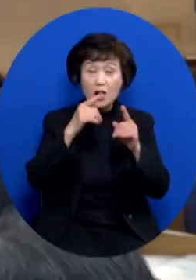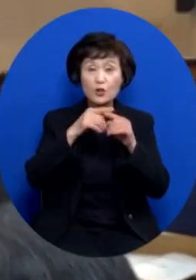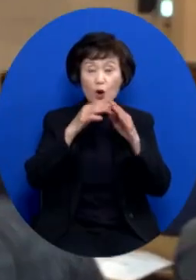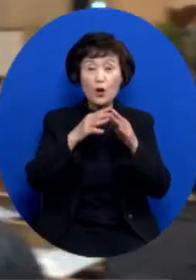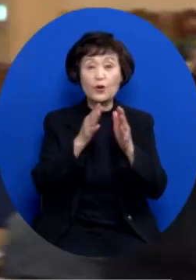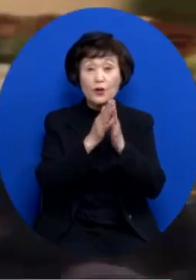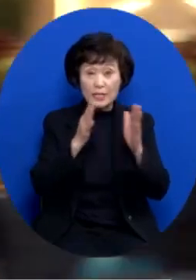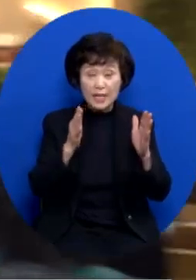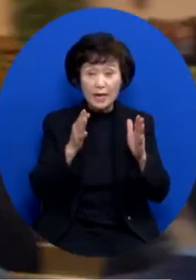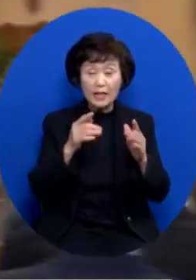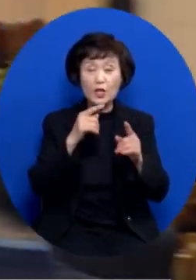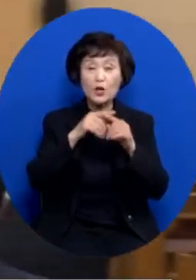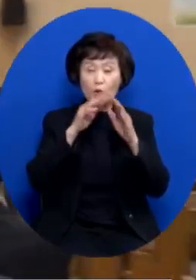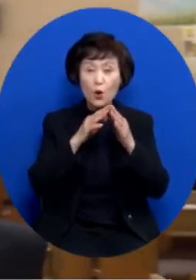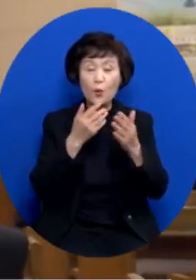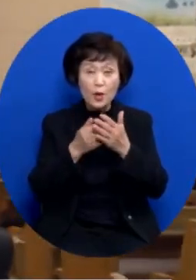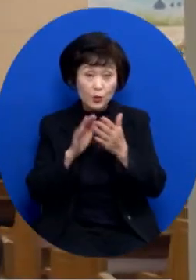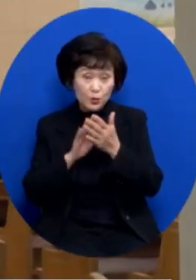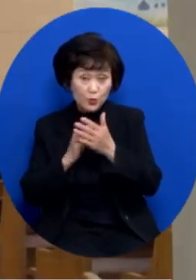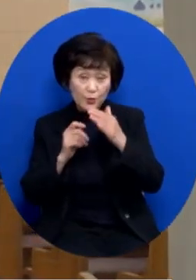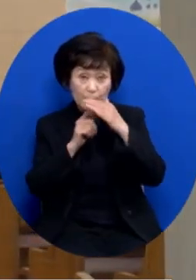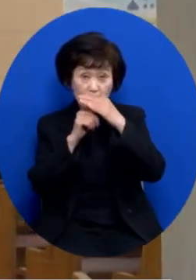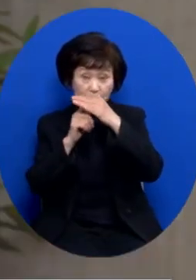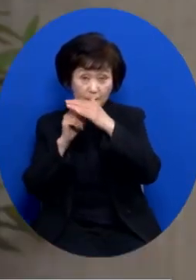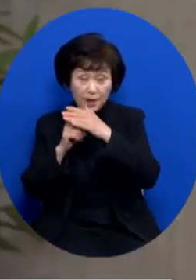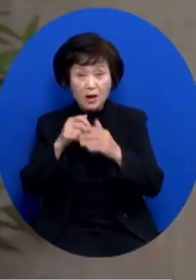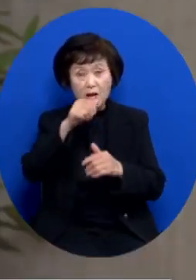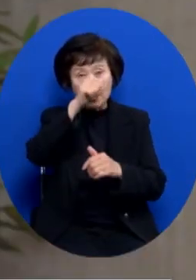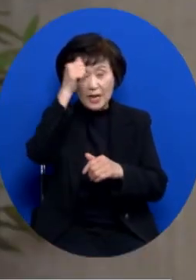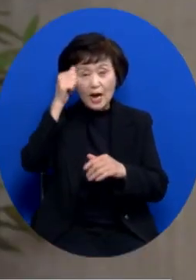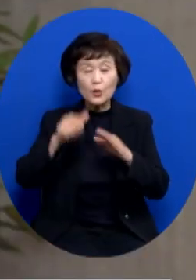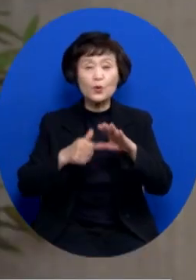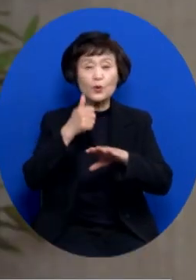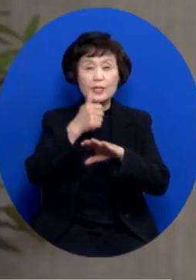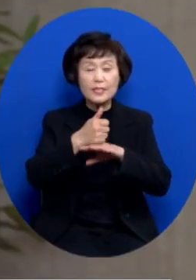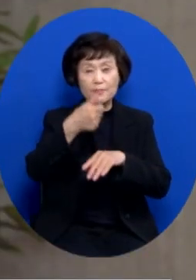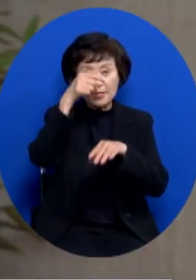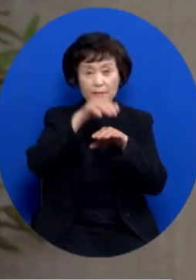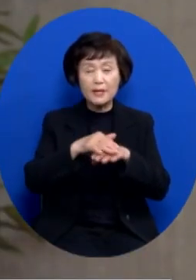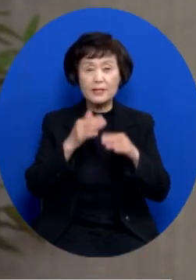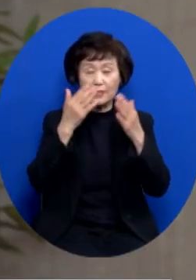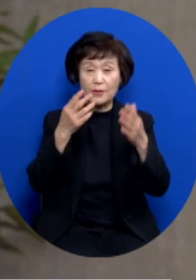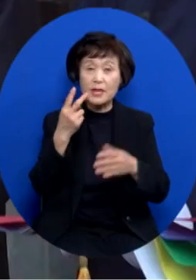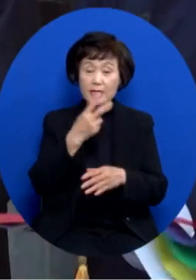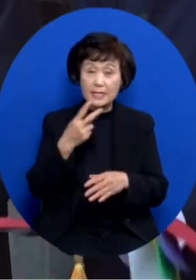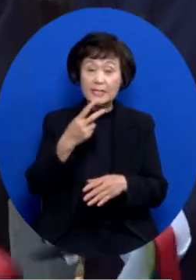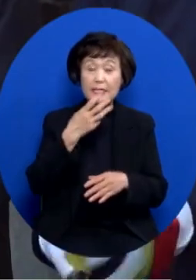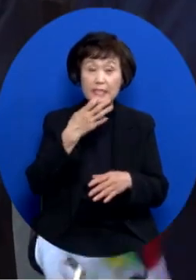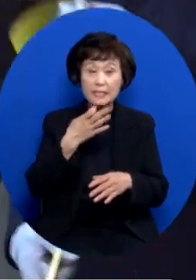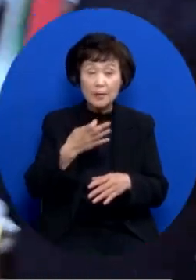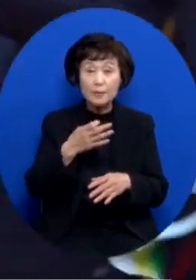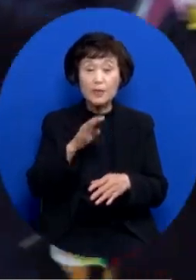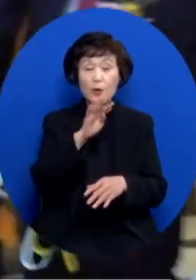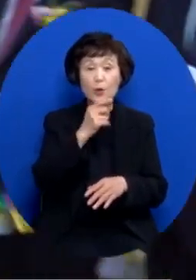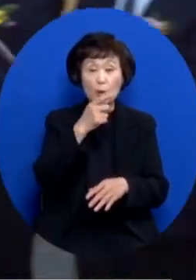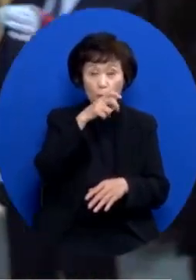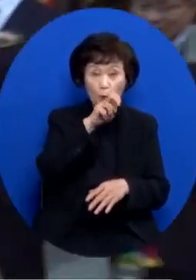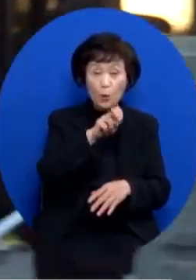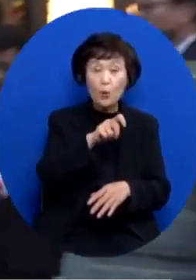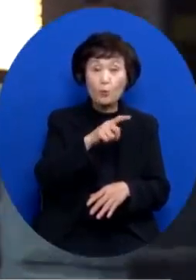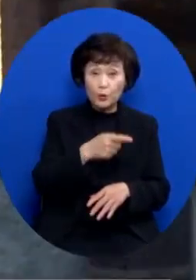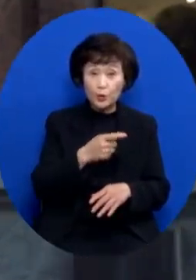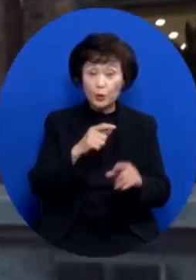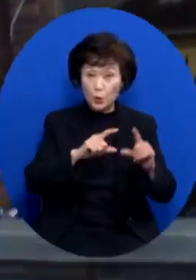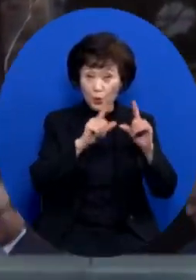성전을 수선하고 봉헌 감사예배와 장로 취임식을 가졌습니다. 2003년 보문동에서 선화동으로 이전한